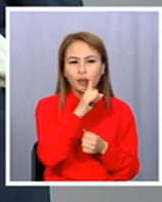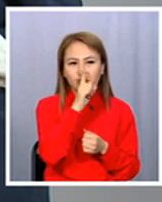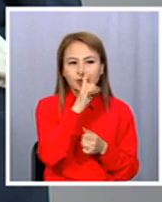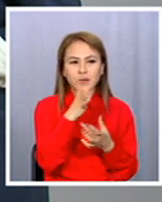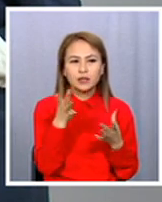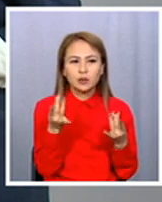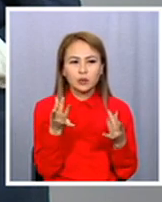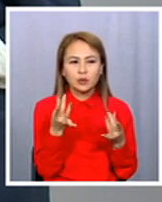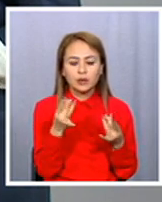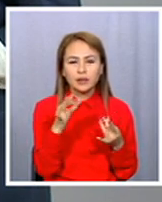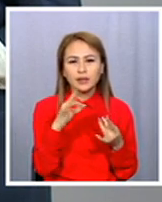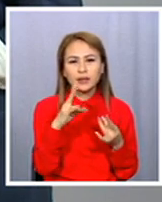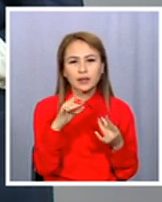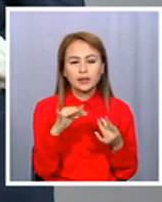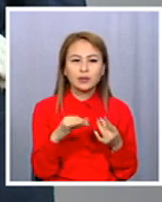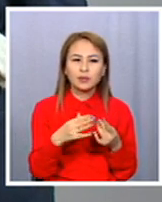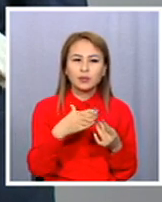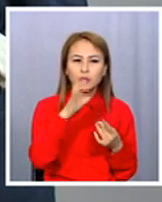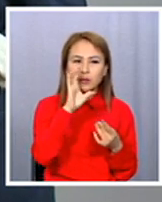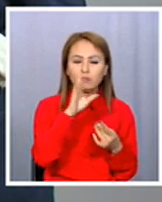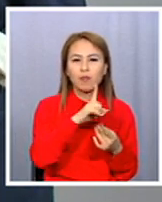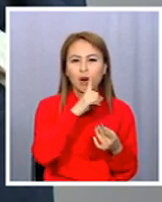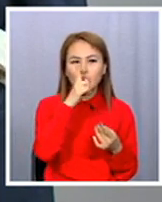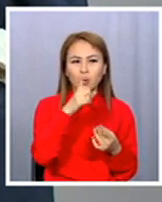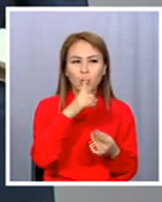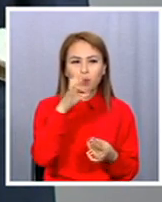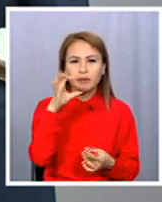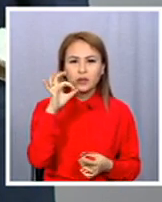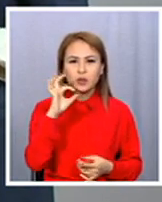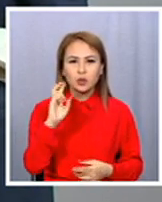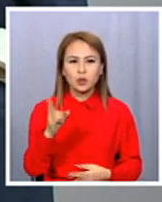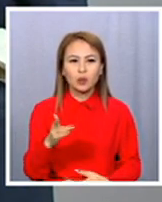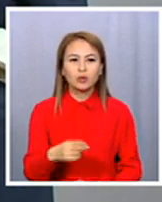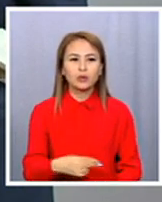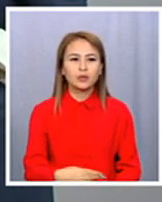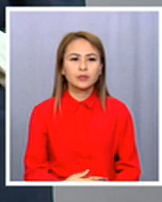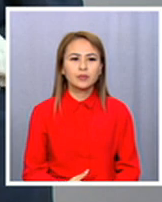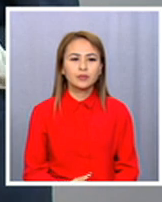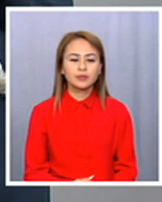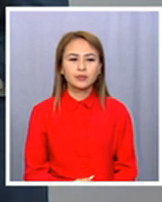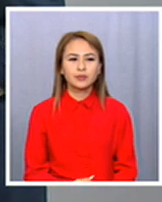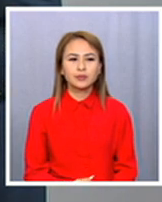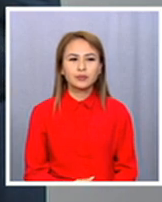морковь сырую или пьет морковный сок.